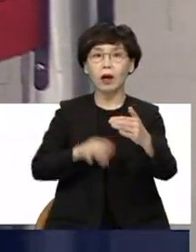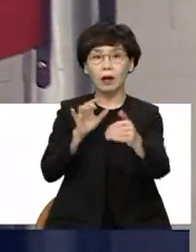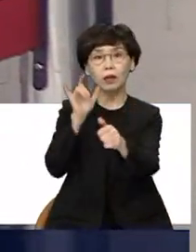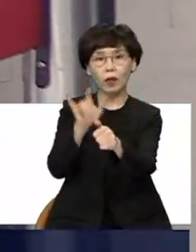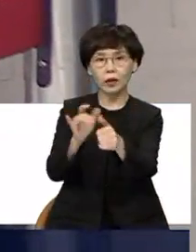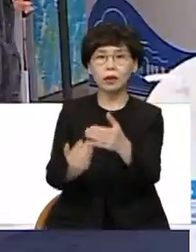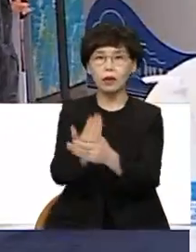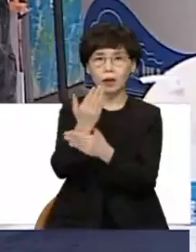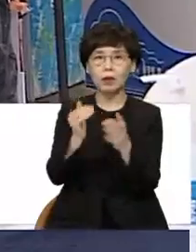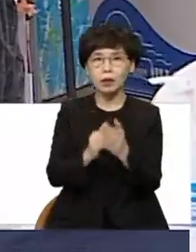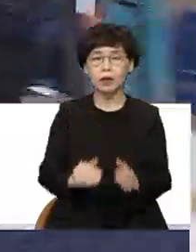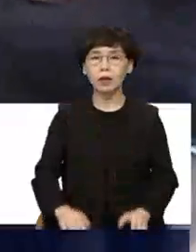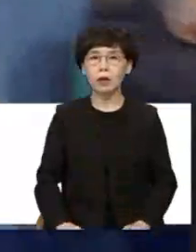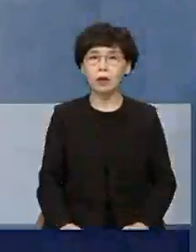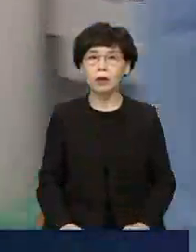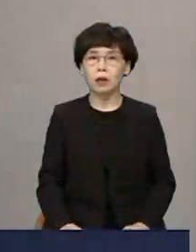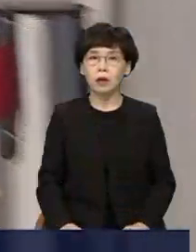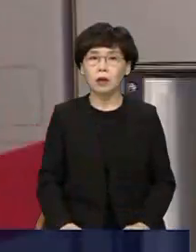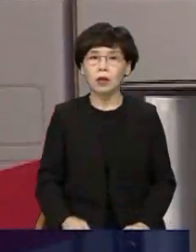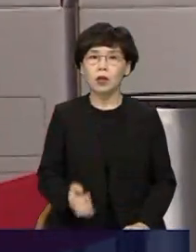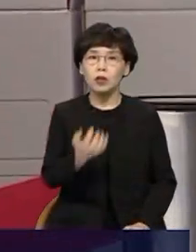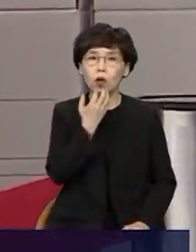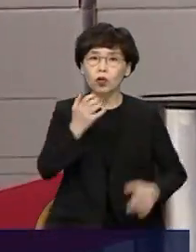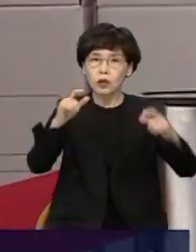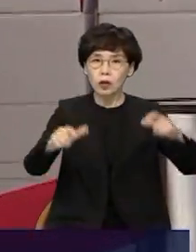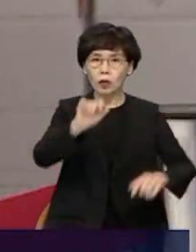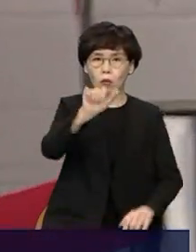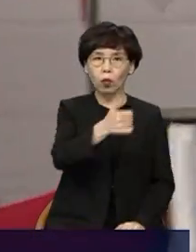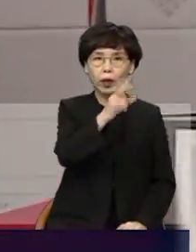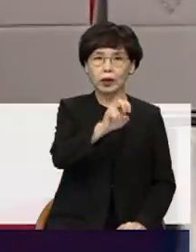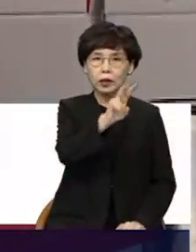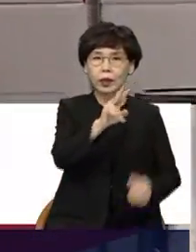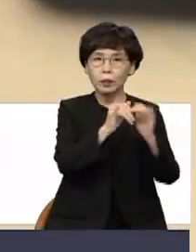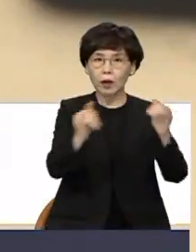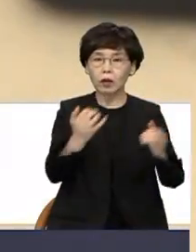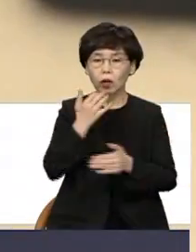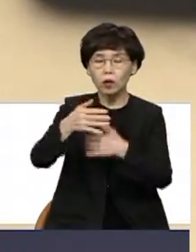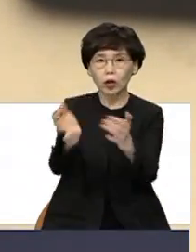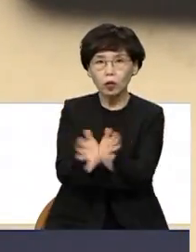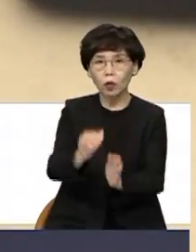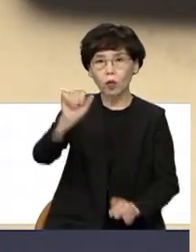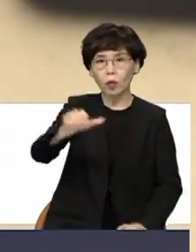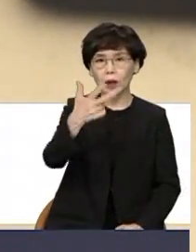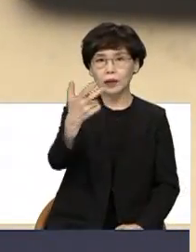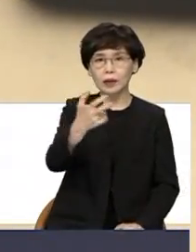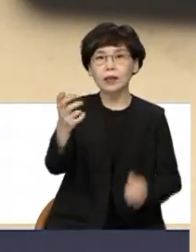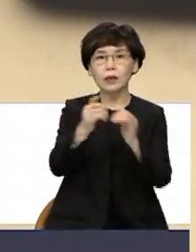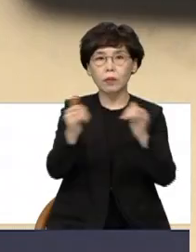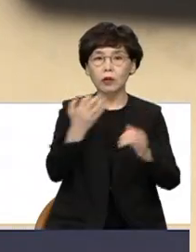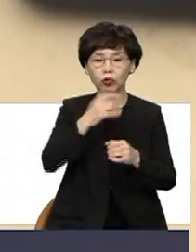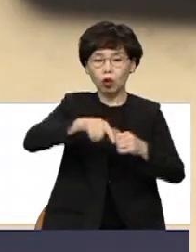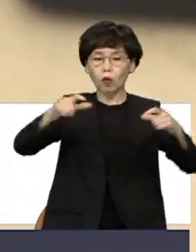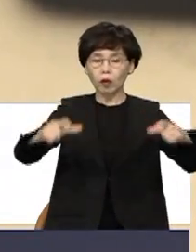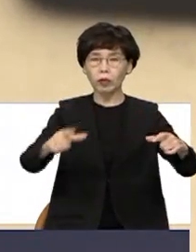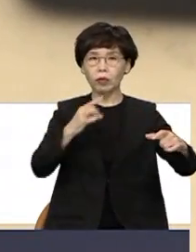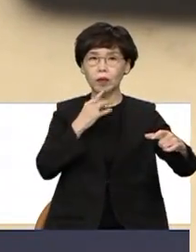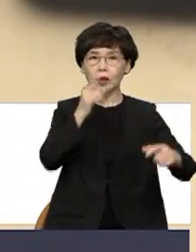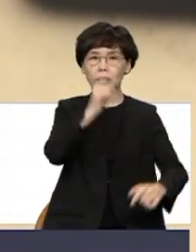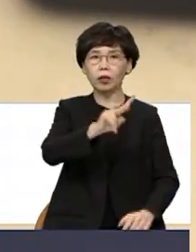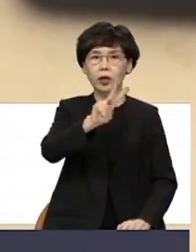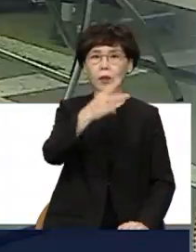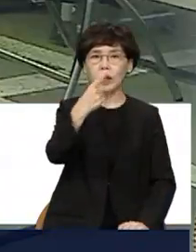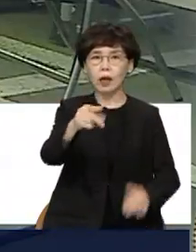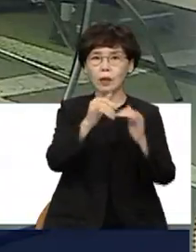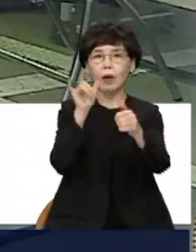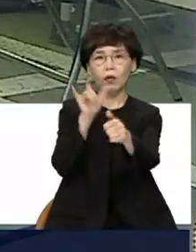국내 발생 사례입니다. 지역별로는 서울 522명, 경기 570명 등 수도권에서만